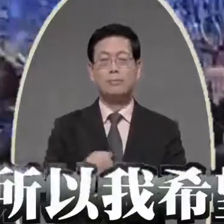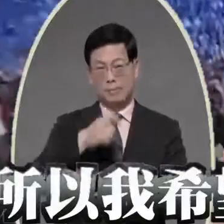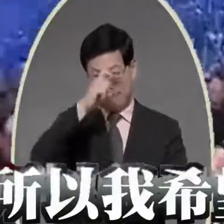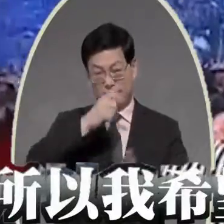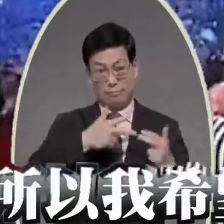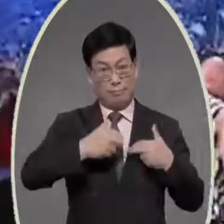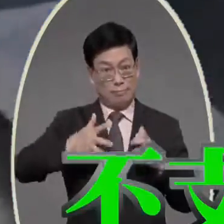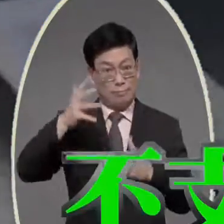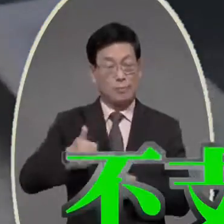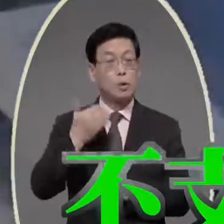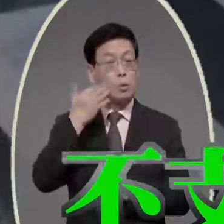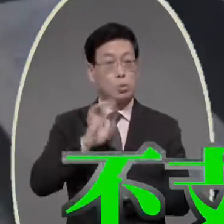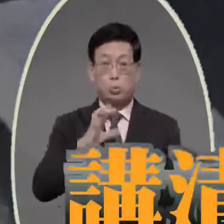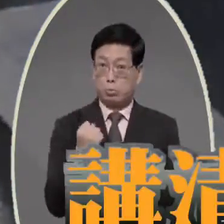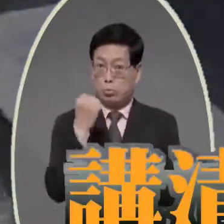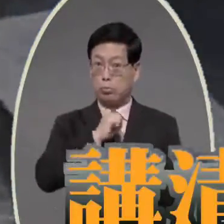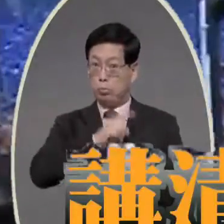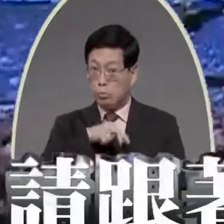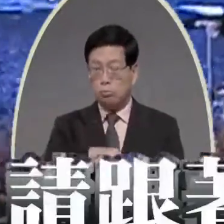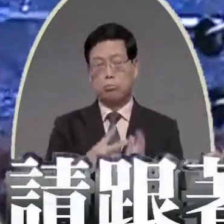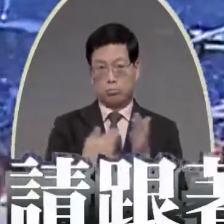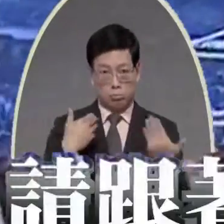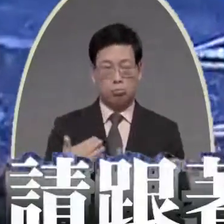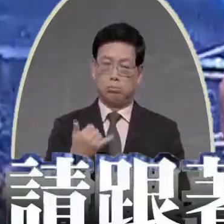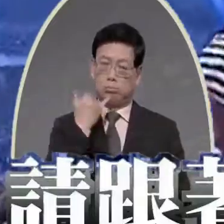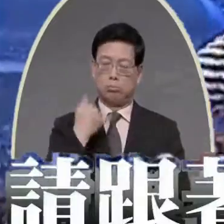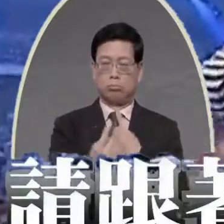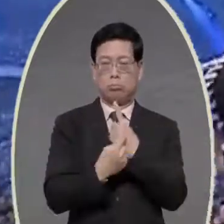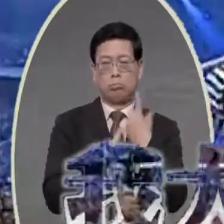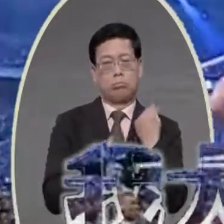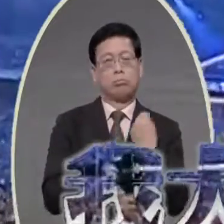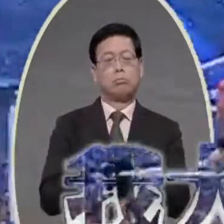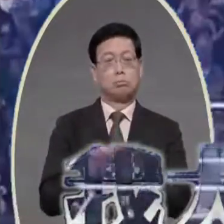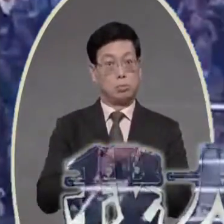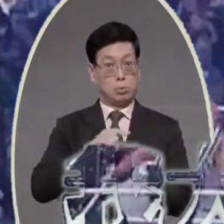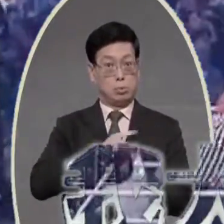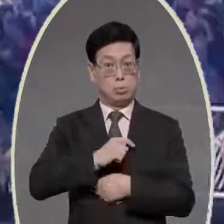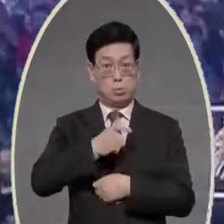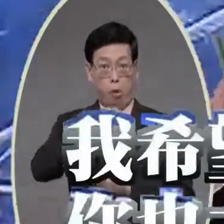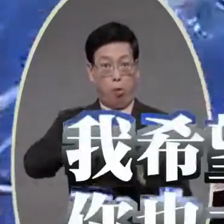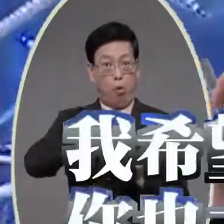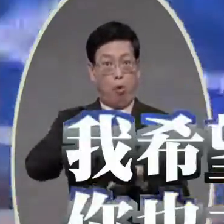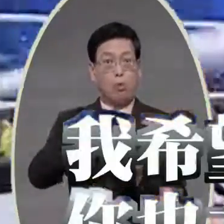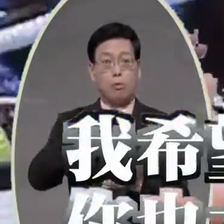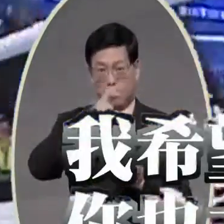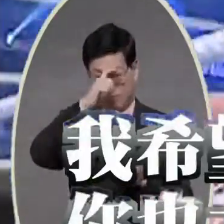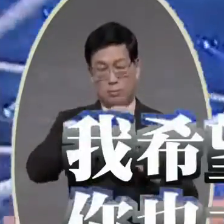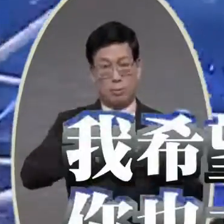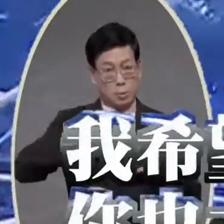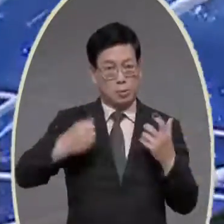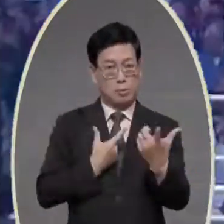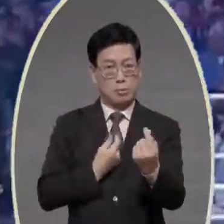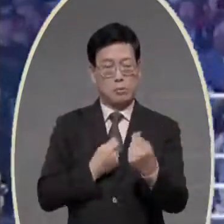所以我希望蔡英文总统如果不支持台独，讲清楚之后请跟着我的方向，我大喊三声，我希望蔡英文总统你也